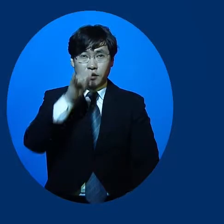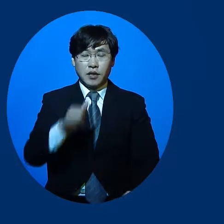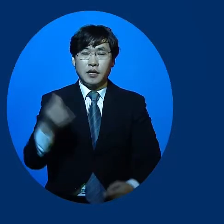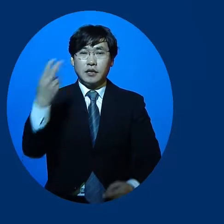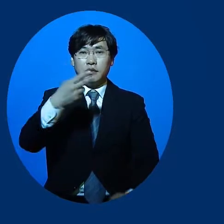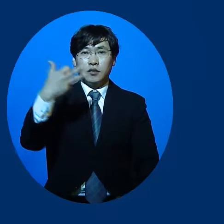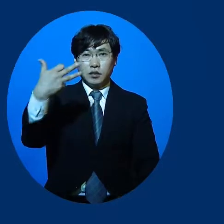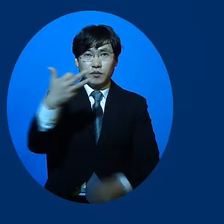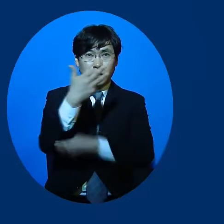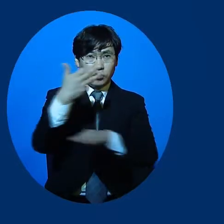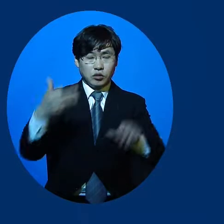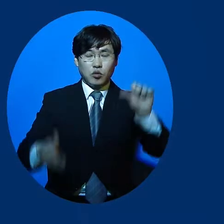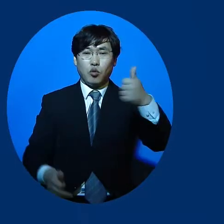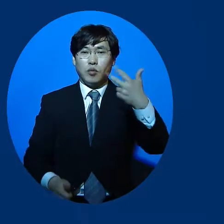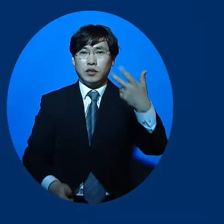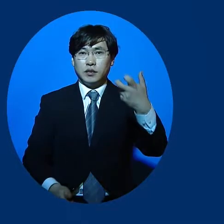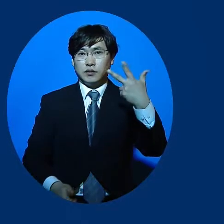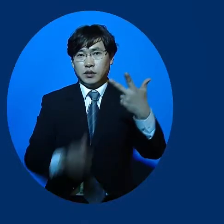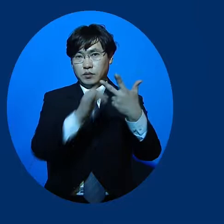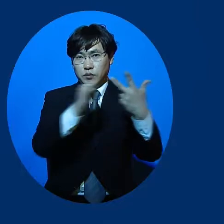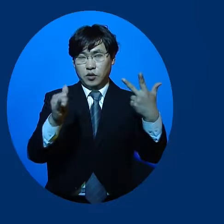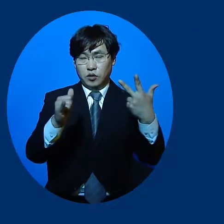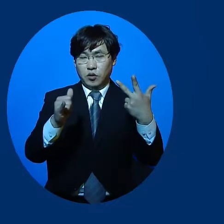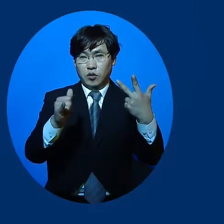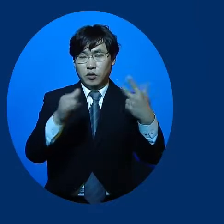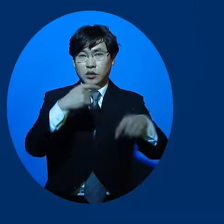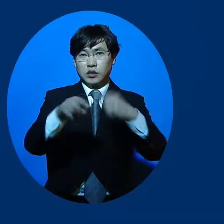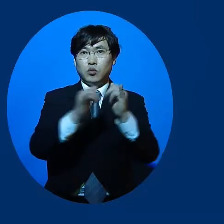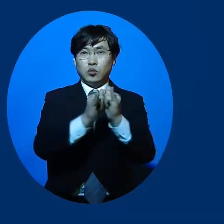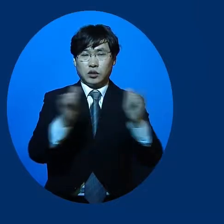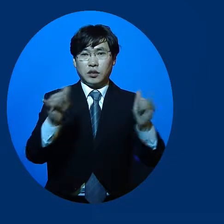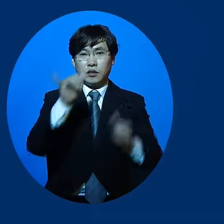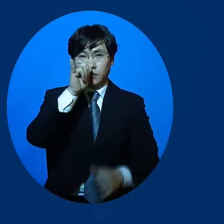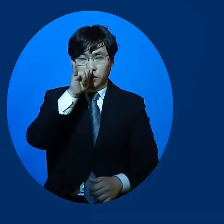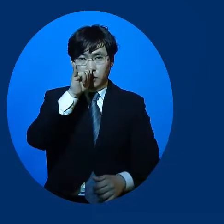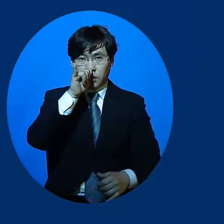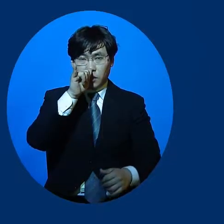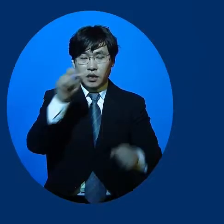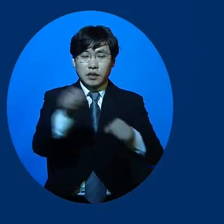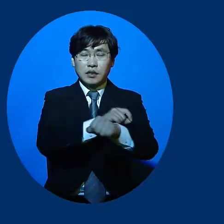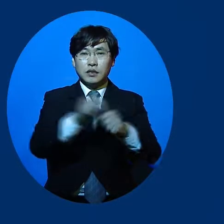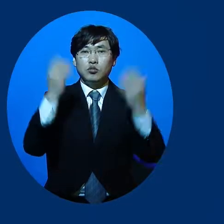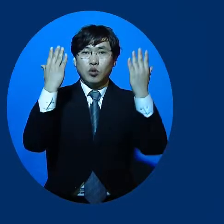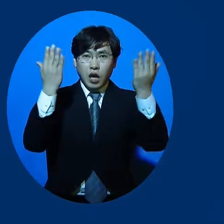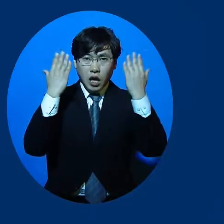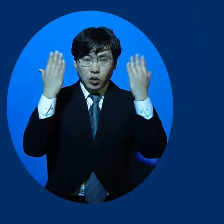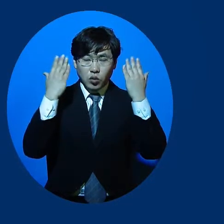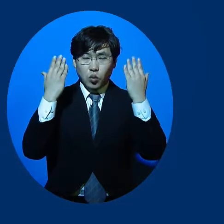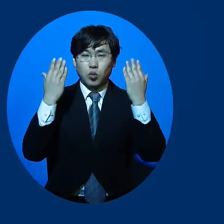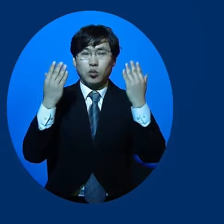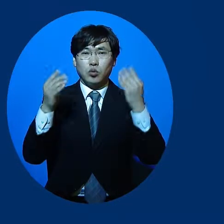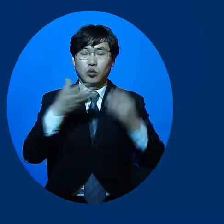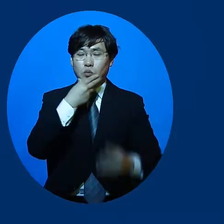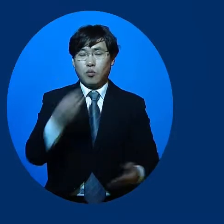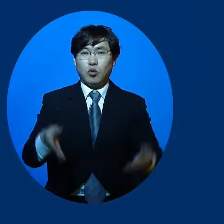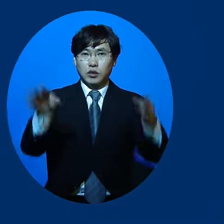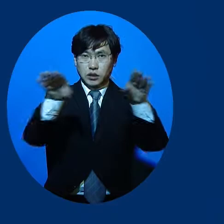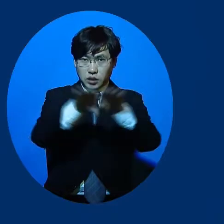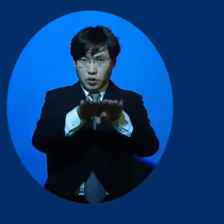생활체육 지도자로 활동하고 있습니다. 이들은 특수학교 및 특수학급, 그다음에 복지관,